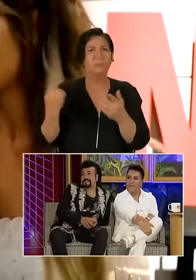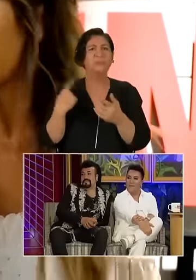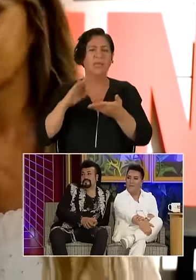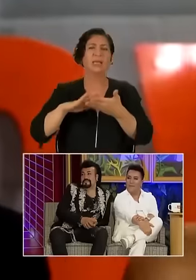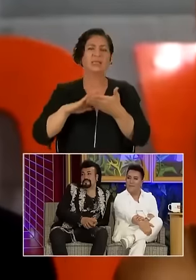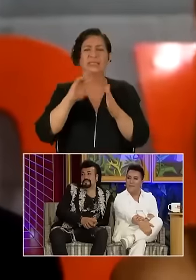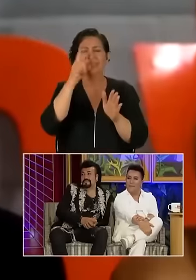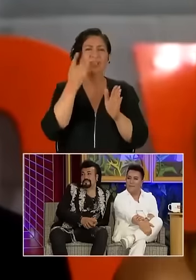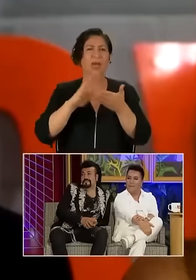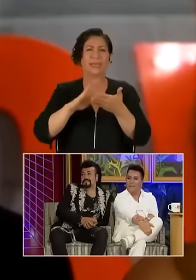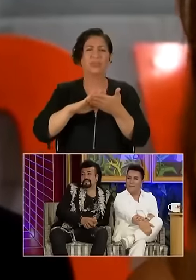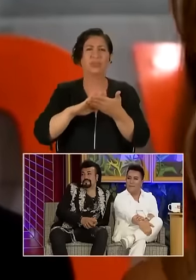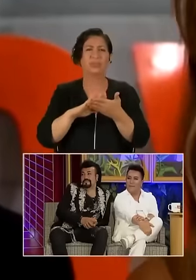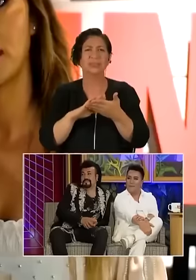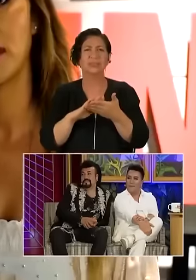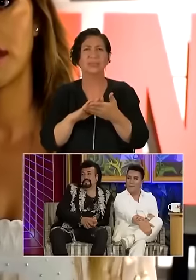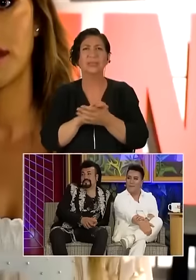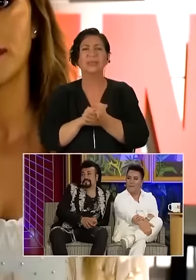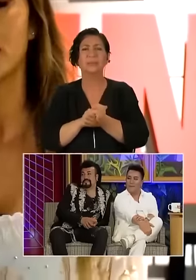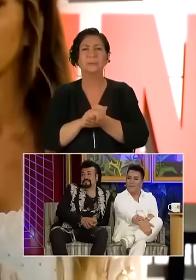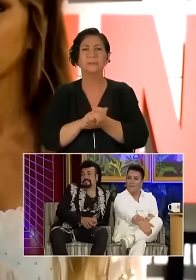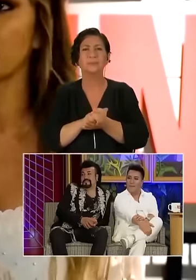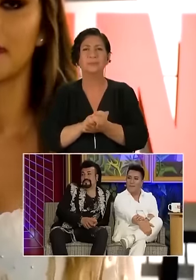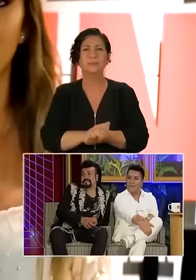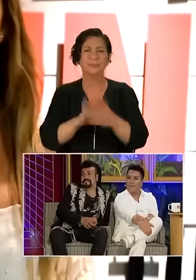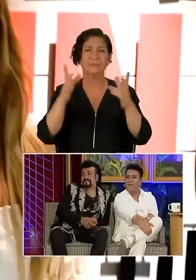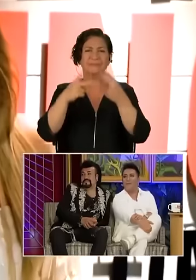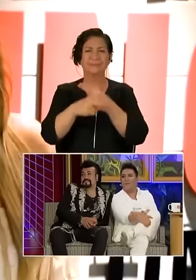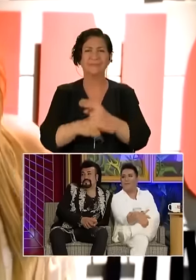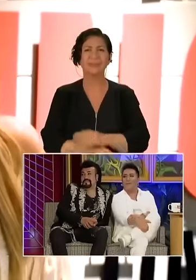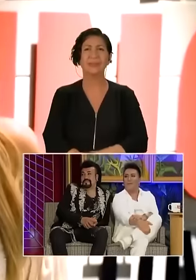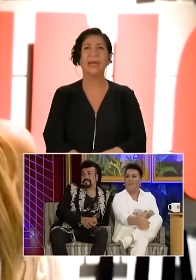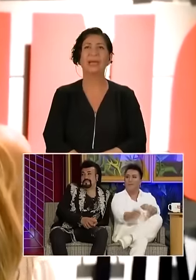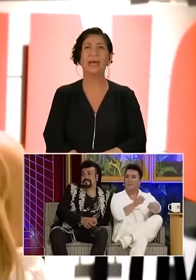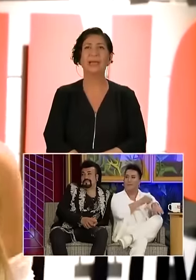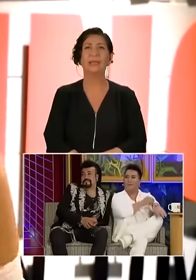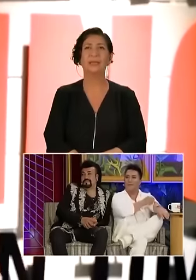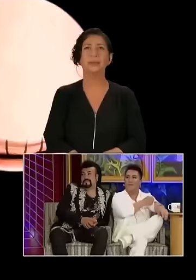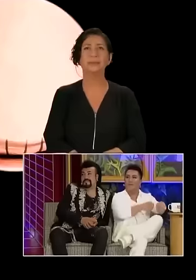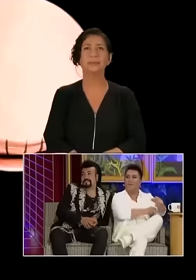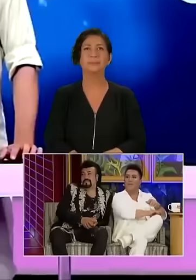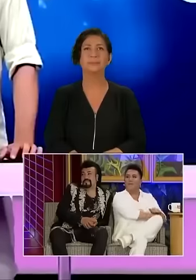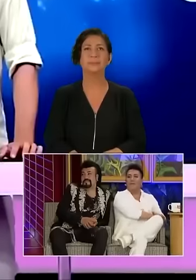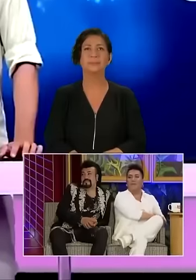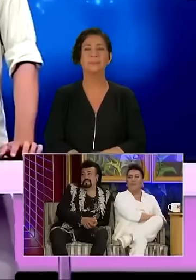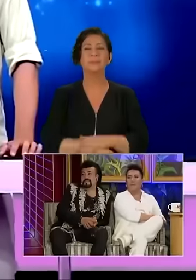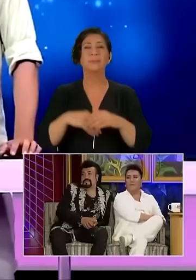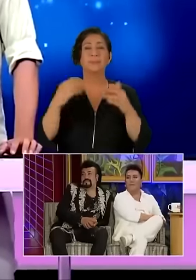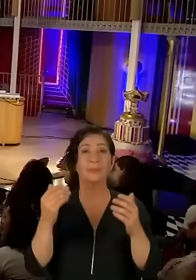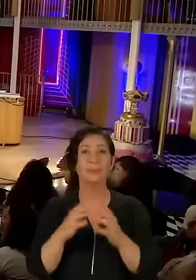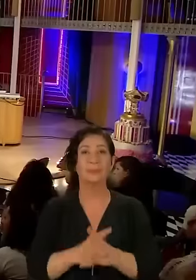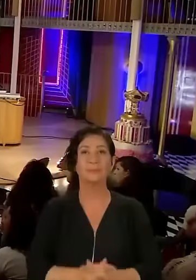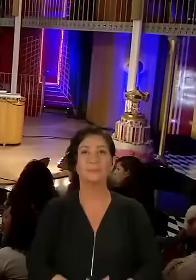arkadaşız. Sadece arkadaşız. Sadece arkadaş. Aynen. Tamam hadi kes. Ne oldu?